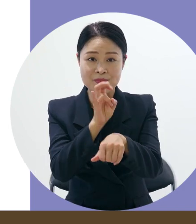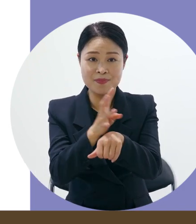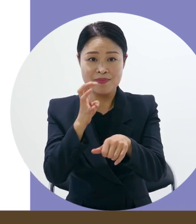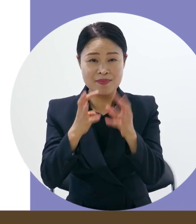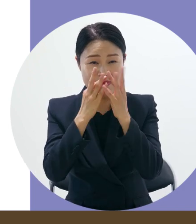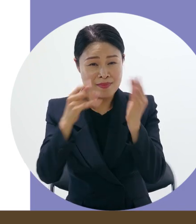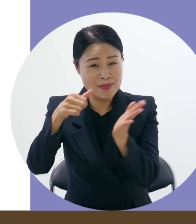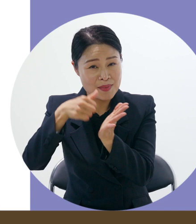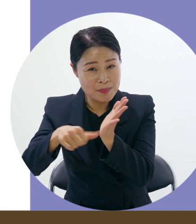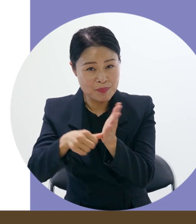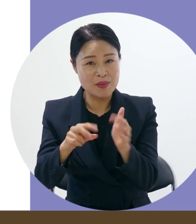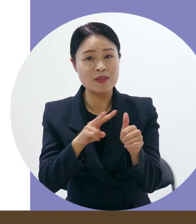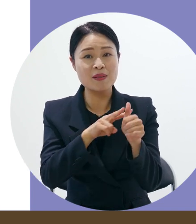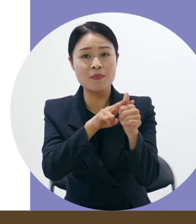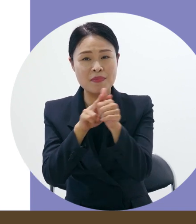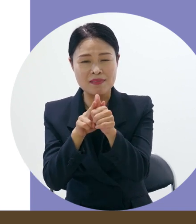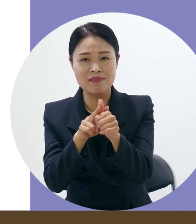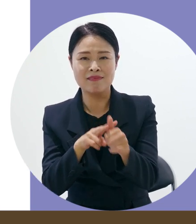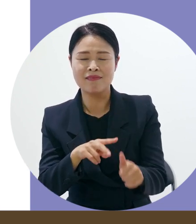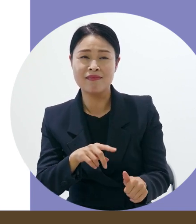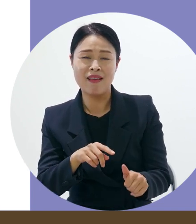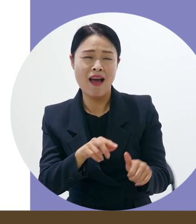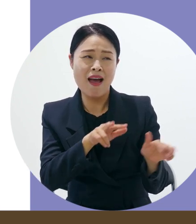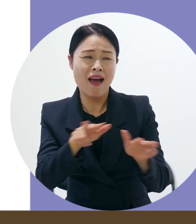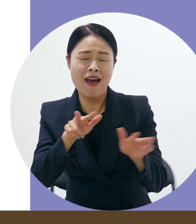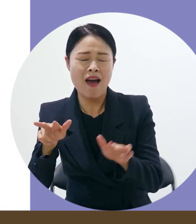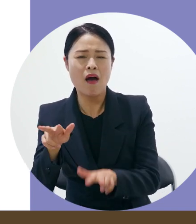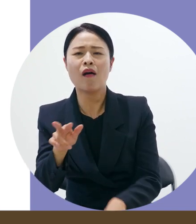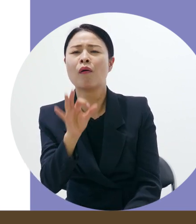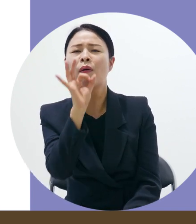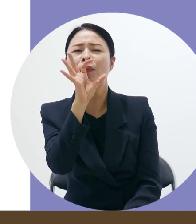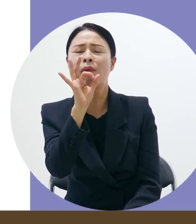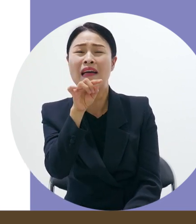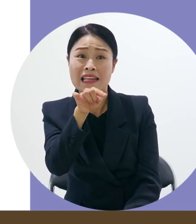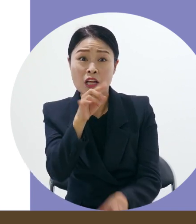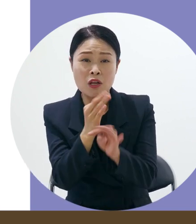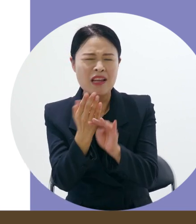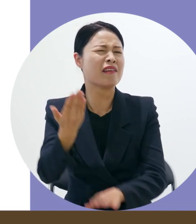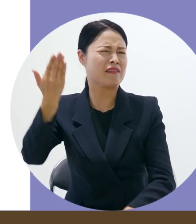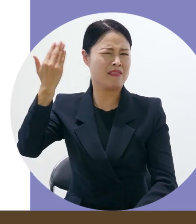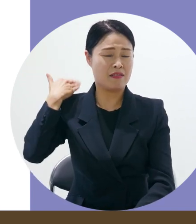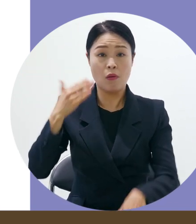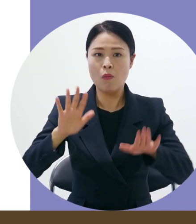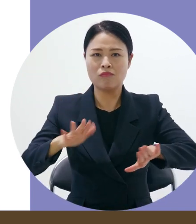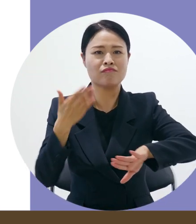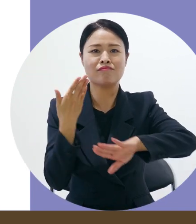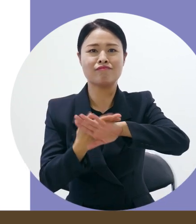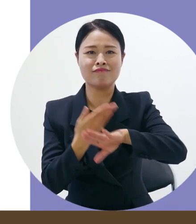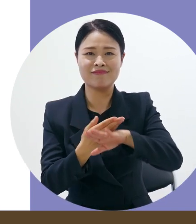의약외품 관련 정보를 쉽고 빠르게 알 수 없었던 이전과 달리